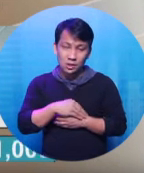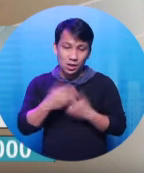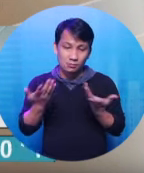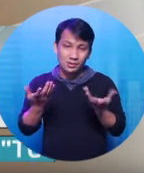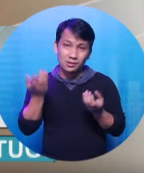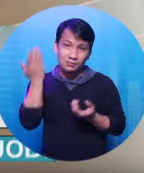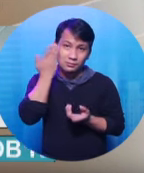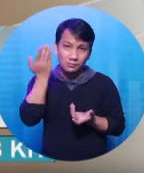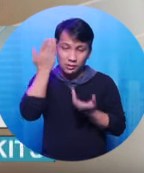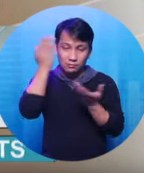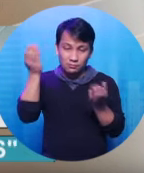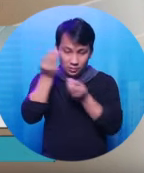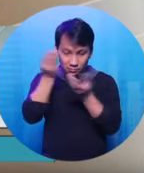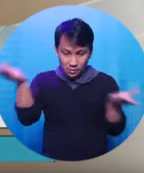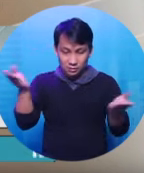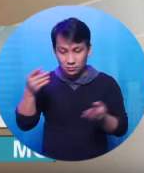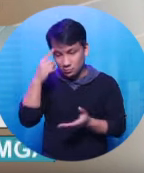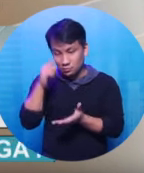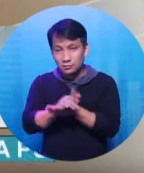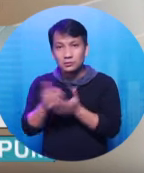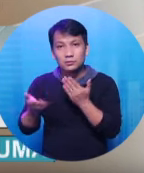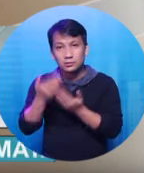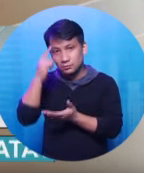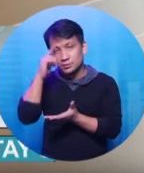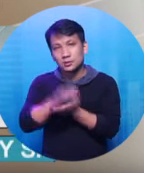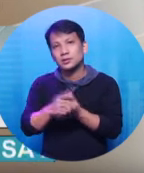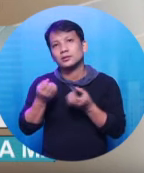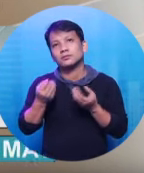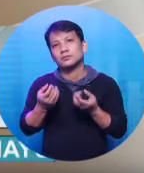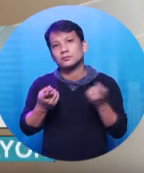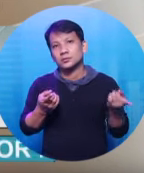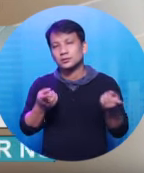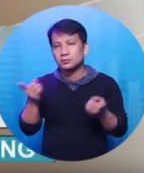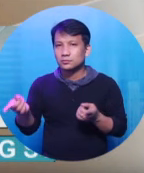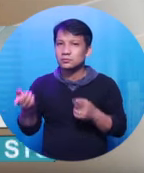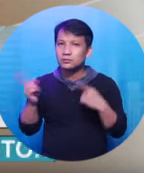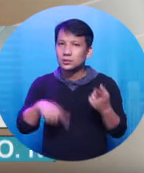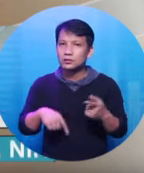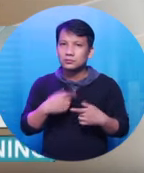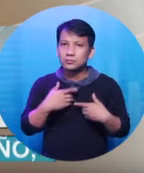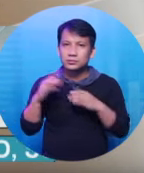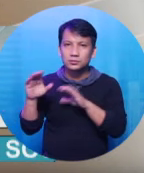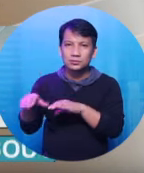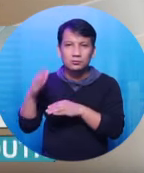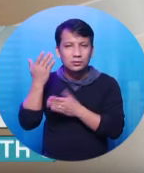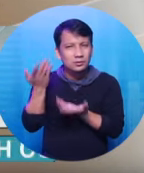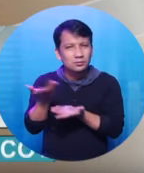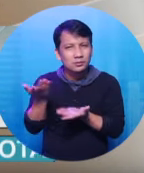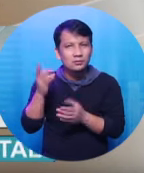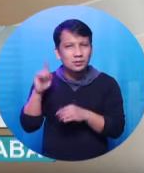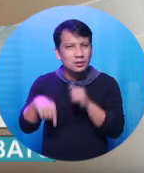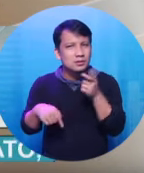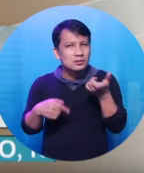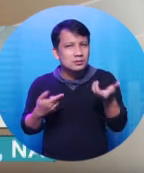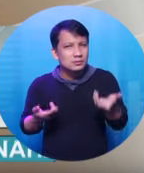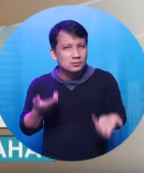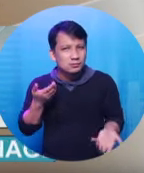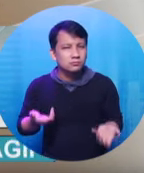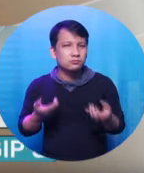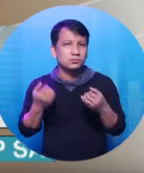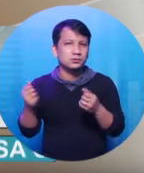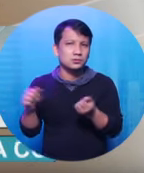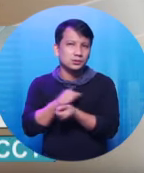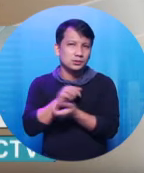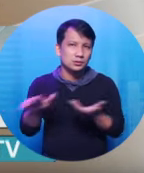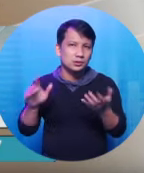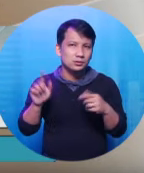siguro, maraming nagsasabing condolences, yung mga pamilya siguro ng ating kompetent ay na-affect. So makakita po tayo ng damage, not only